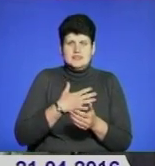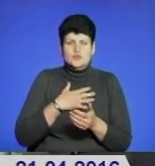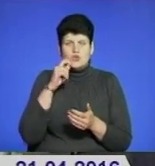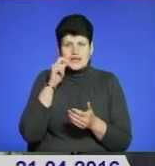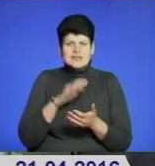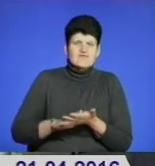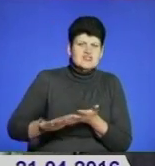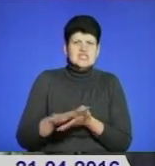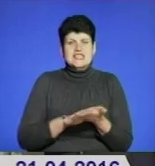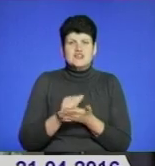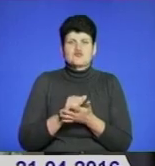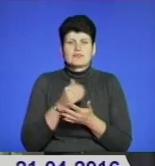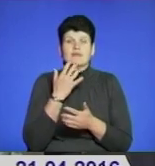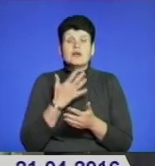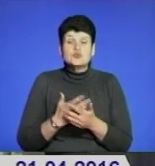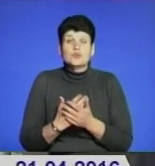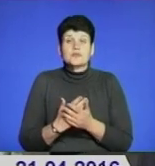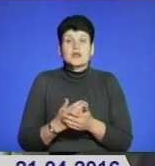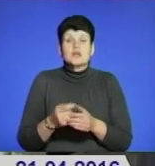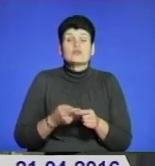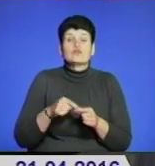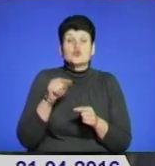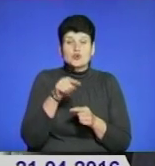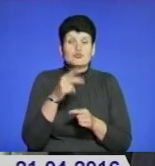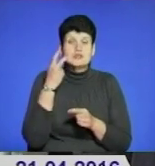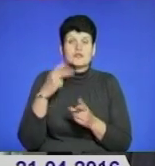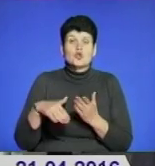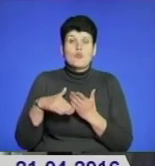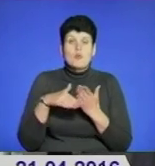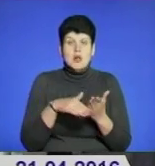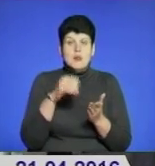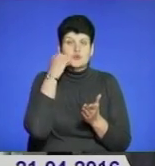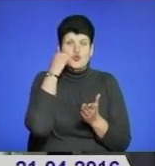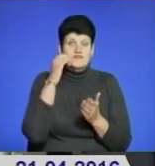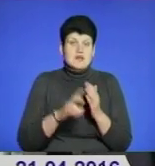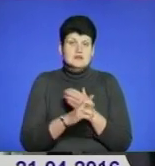як націю. От, і в цьому їм завжди допомагала Московська церква.